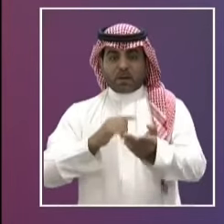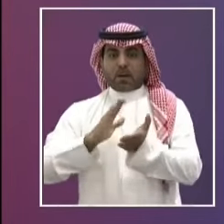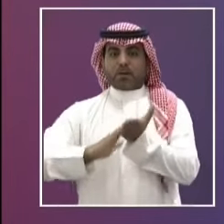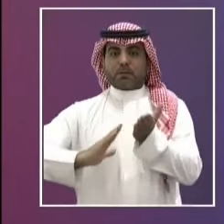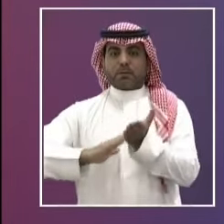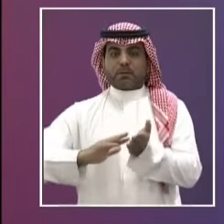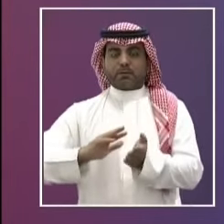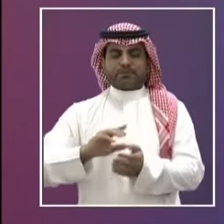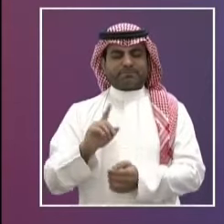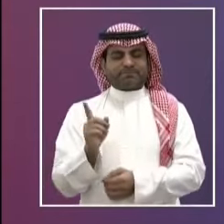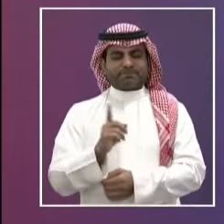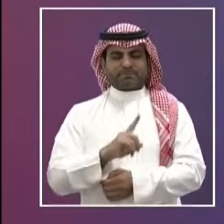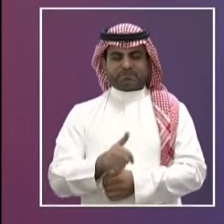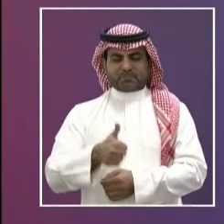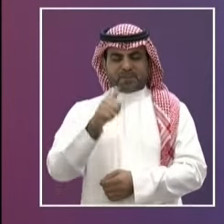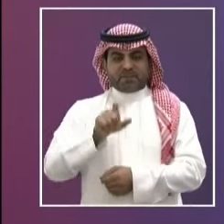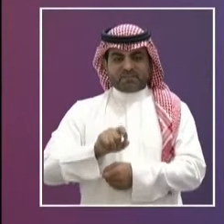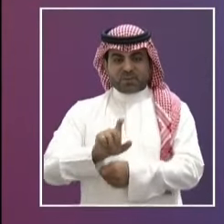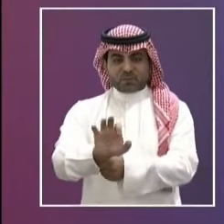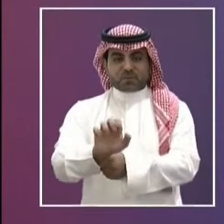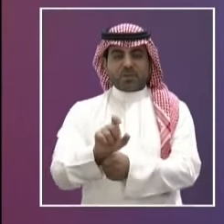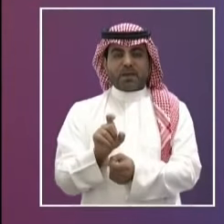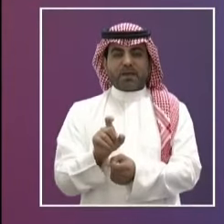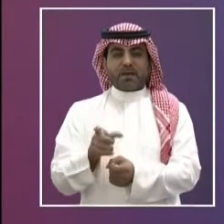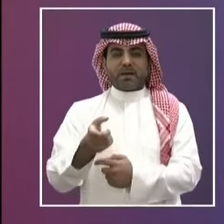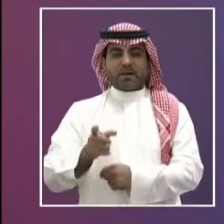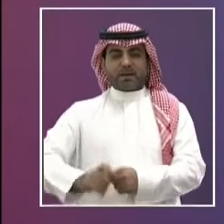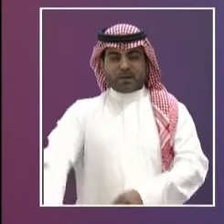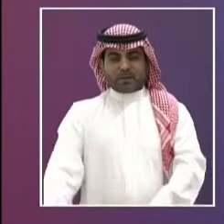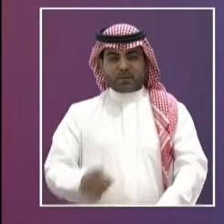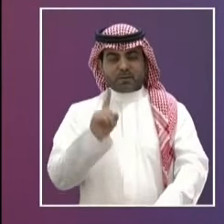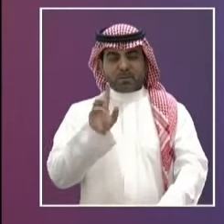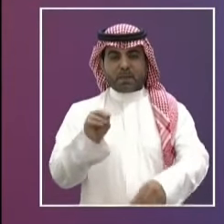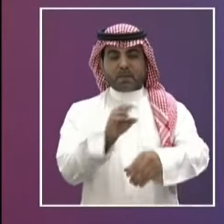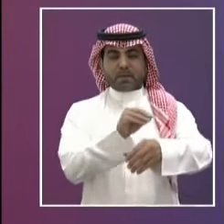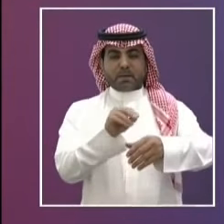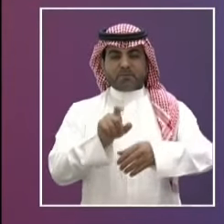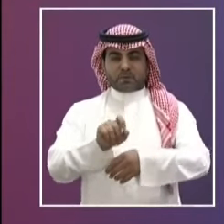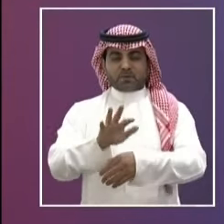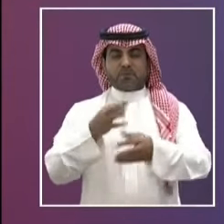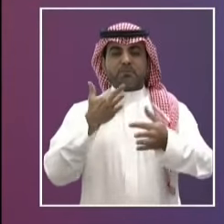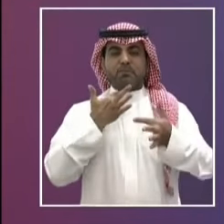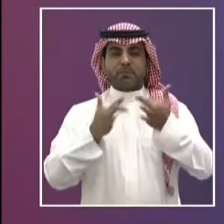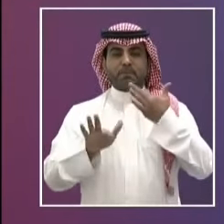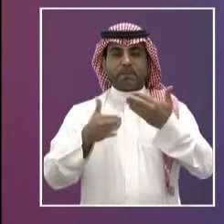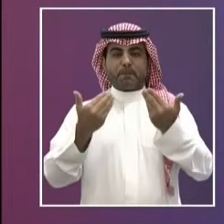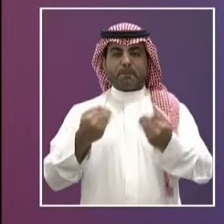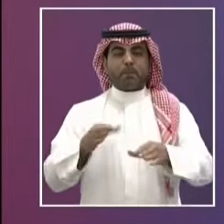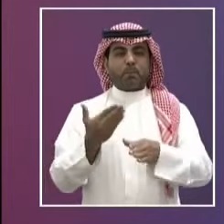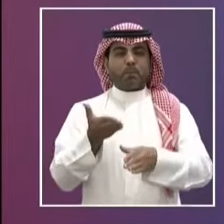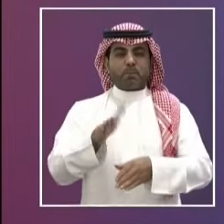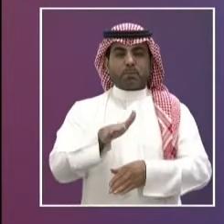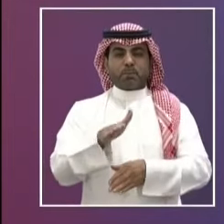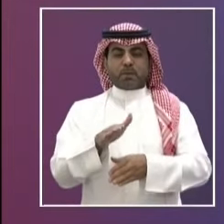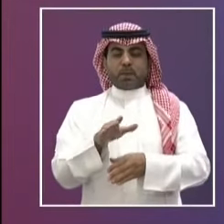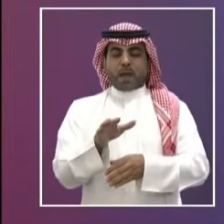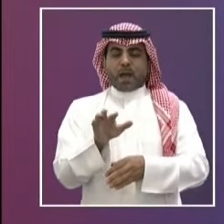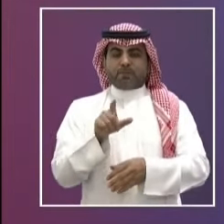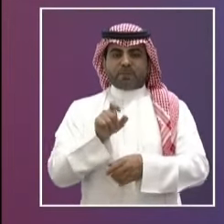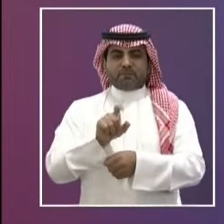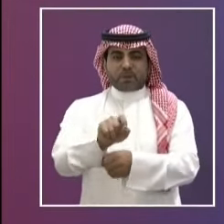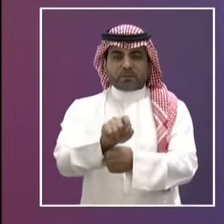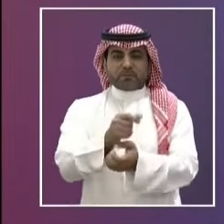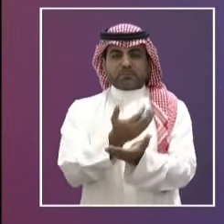ويقتل سنويا الملايين من البشر، ومهم جدا الوقاية منه، ومن طرق الوقاية الحصول على هذا اللقاح.